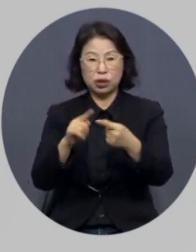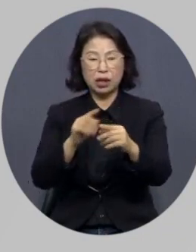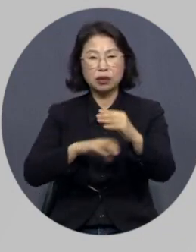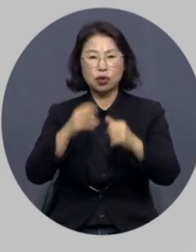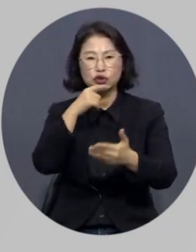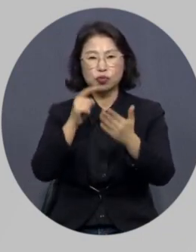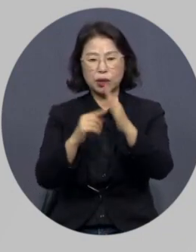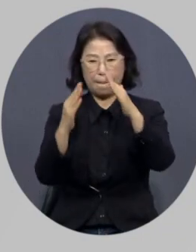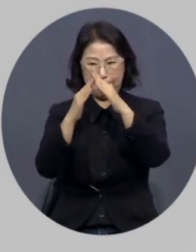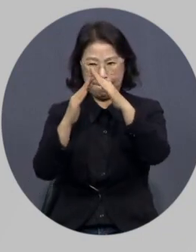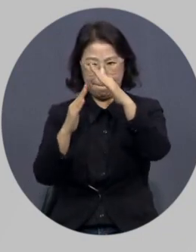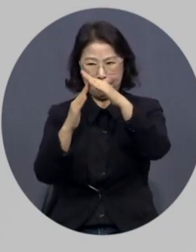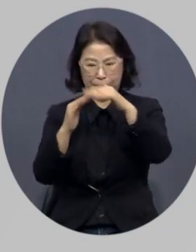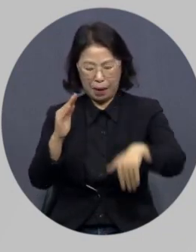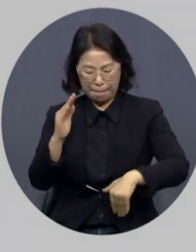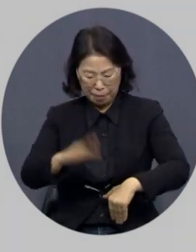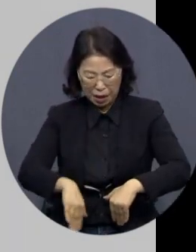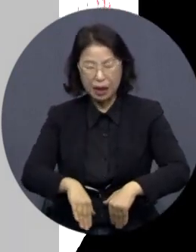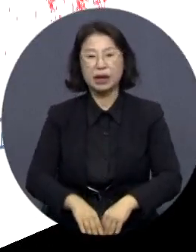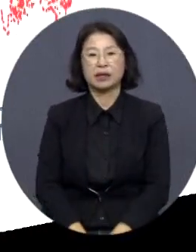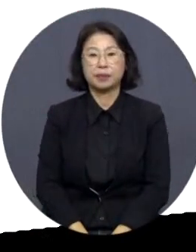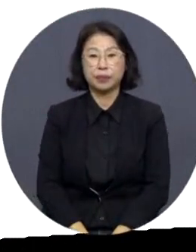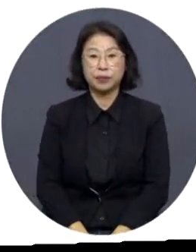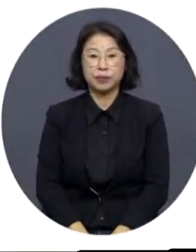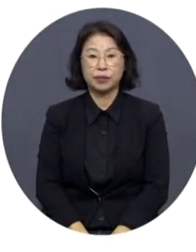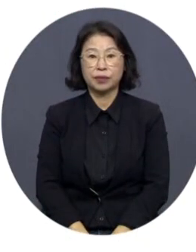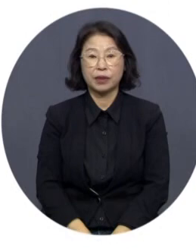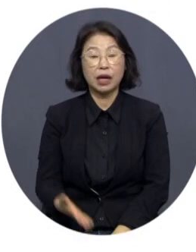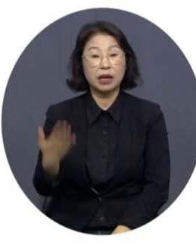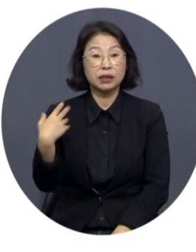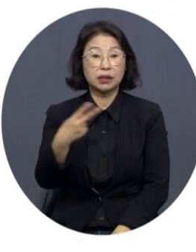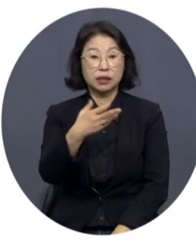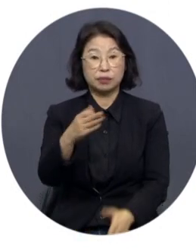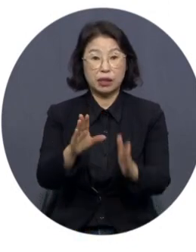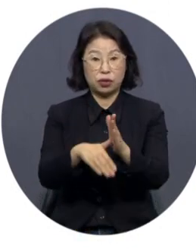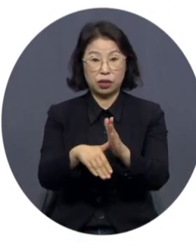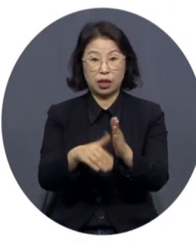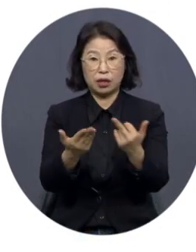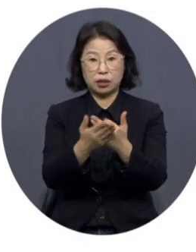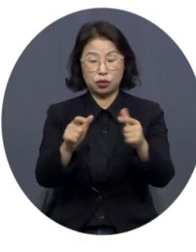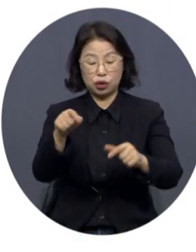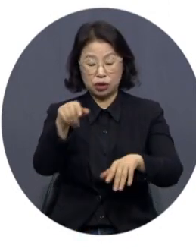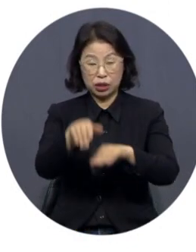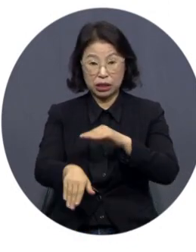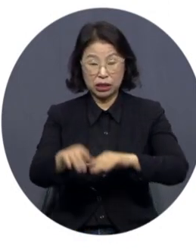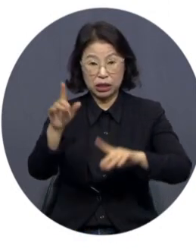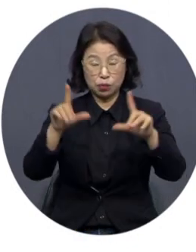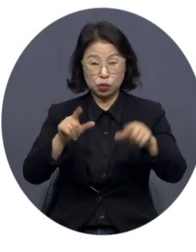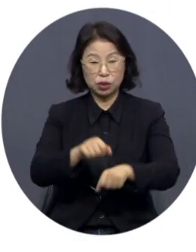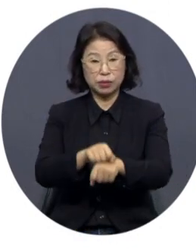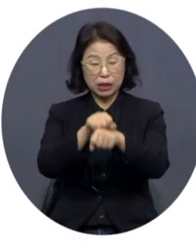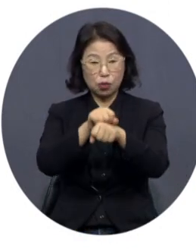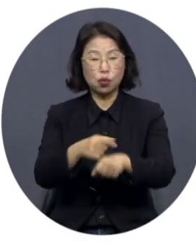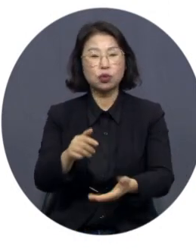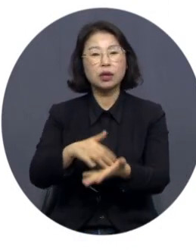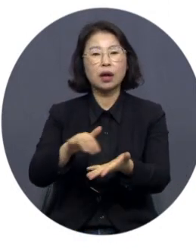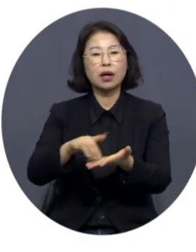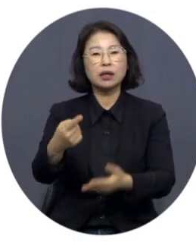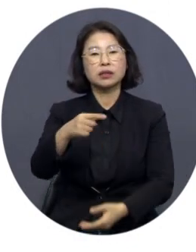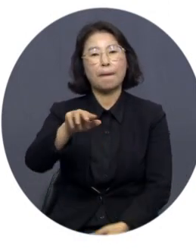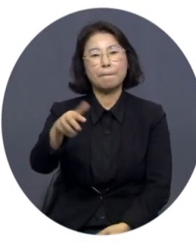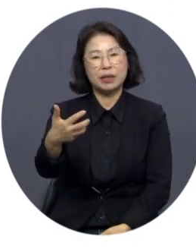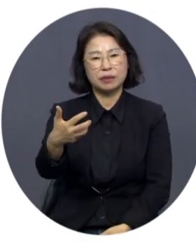쉽게 떨어질 수 있다는 겁니다 지난 2018년 기준 제주의 이런 형태로 남아 있는 창 는 180여